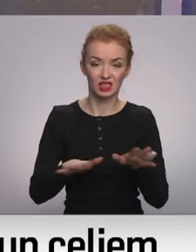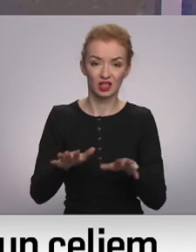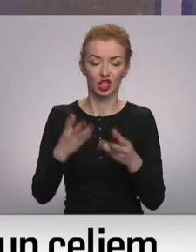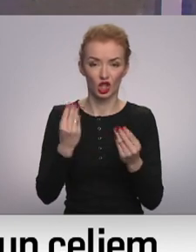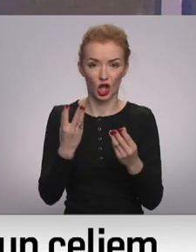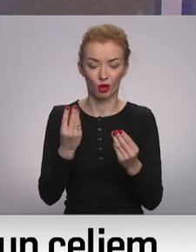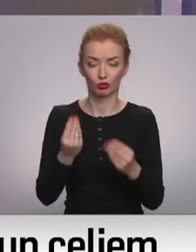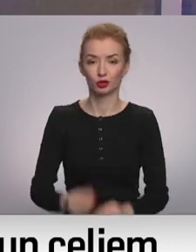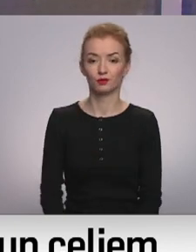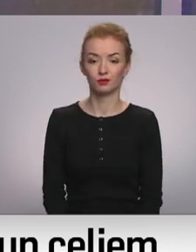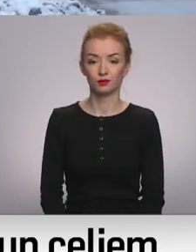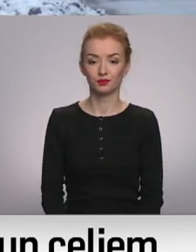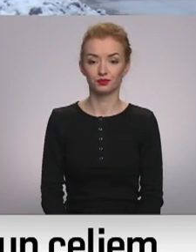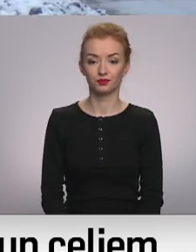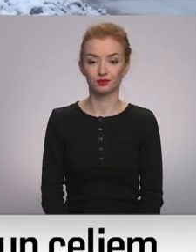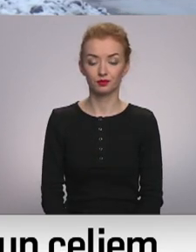lietu.